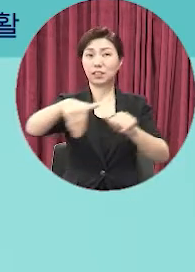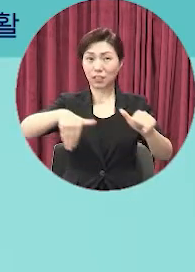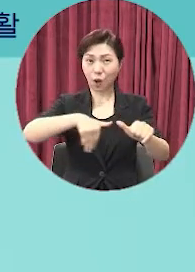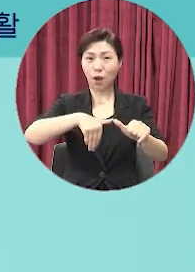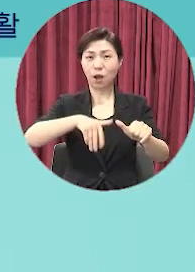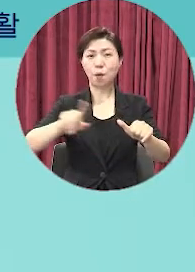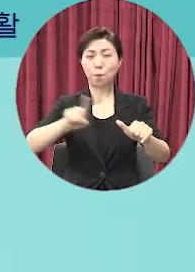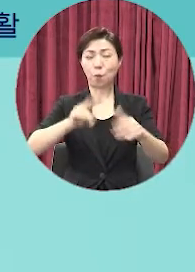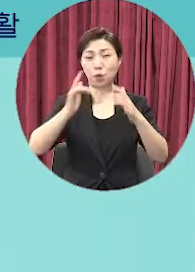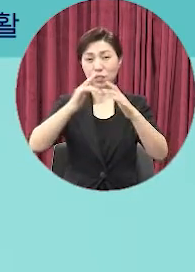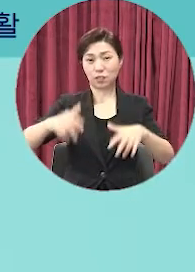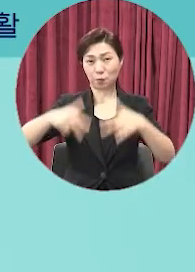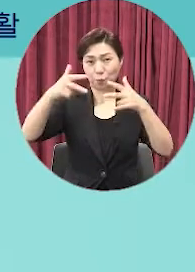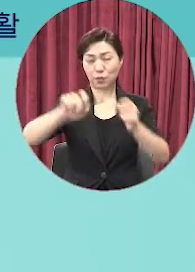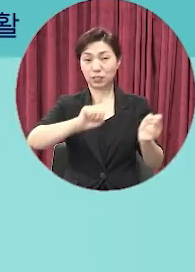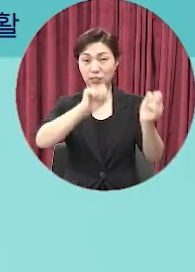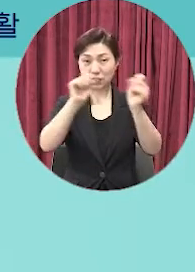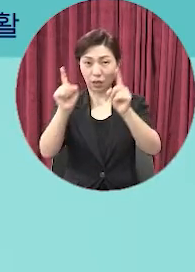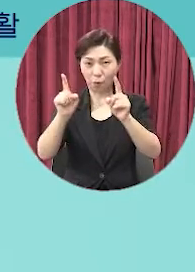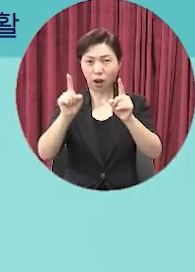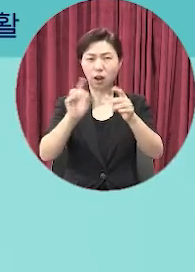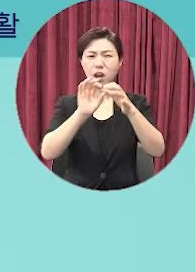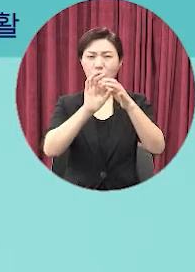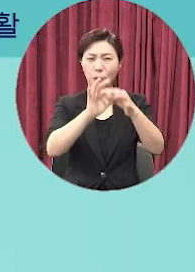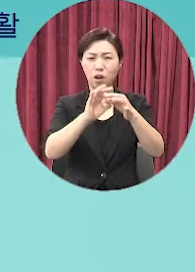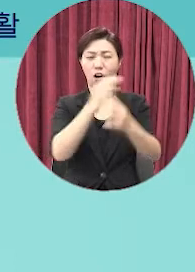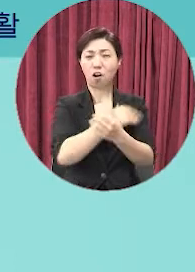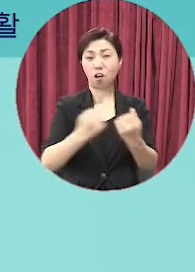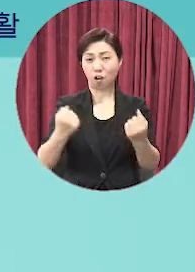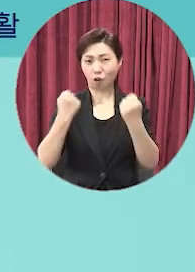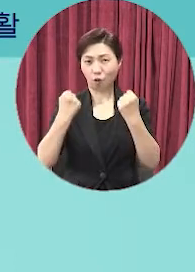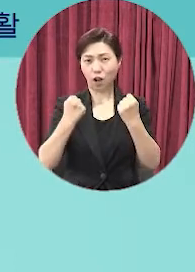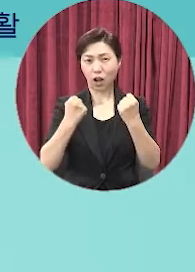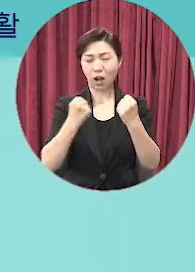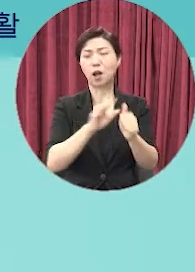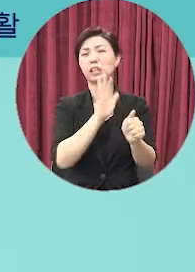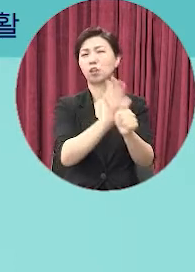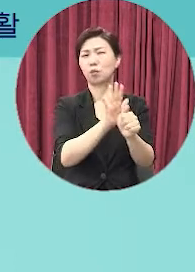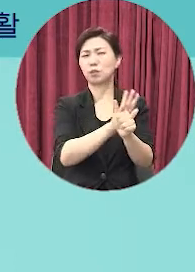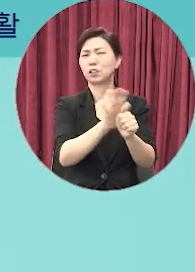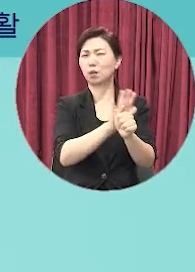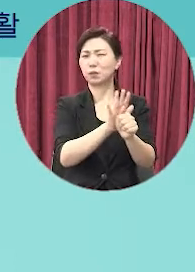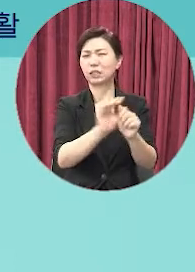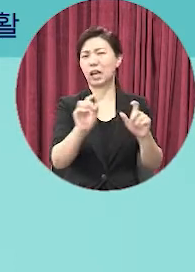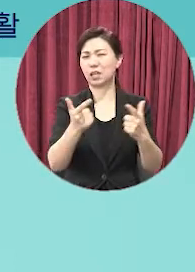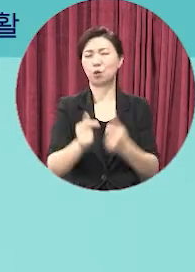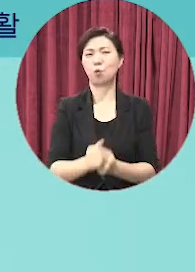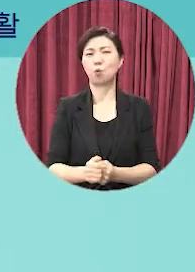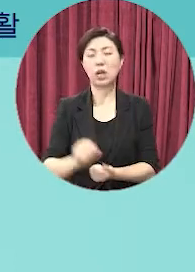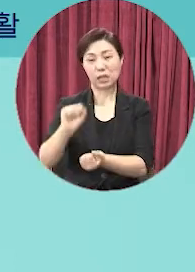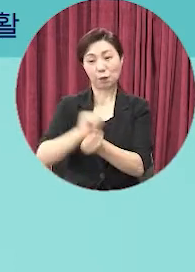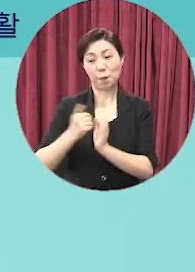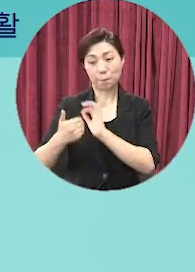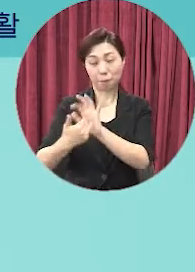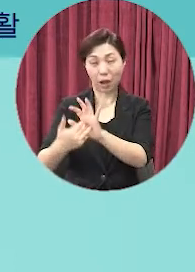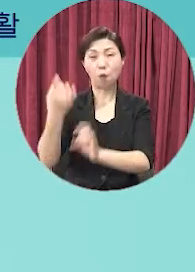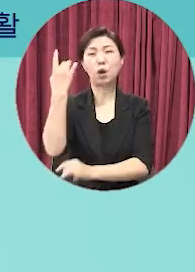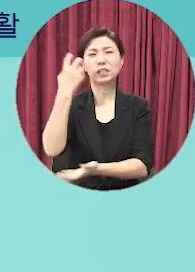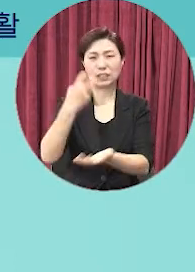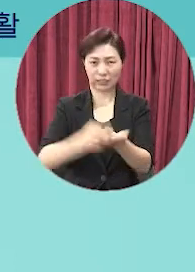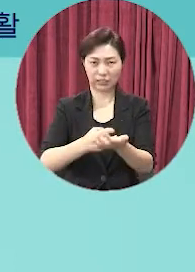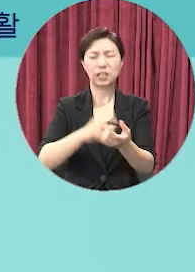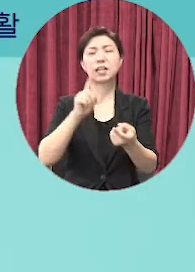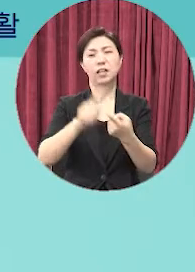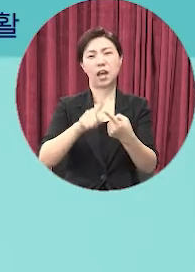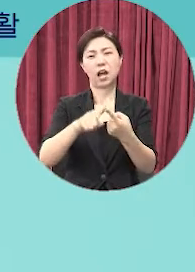어떠한 비대면 재활 관련된 건강보건 서비스라기보다는 감염병에 대한 대처 이런 내용을 중심으로